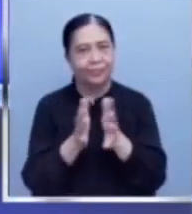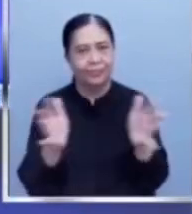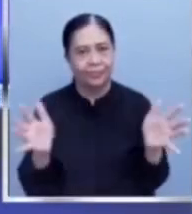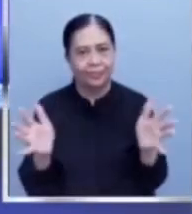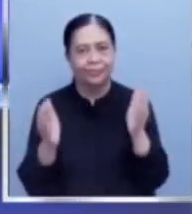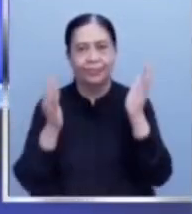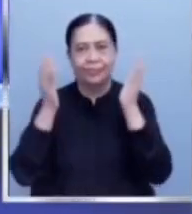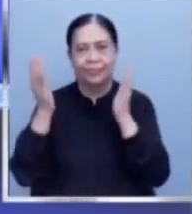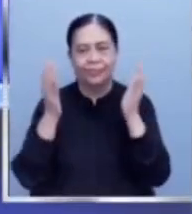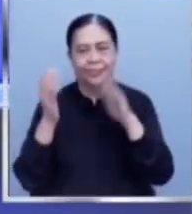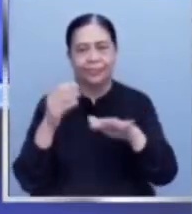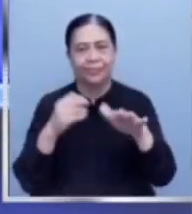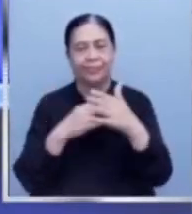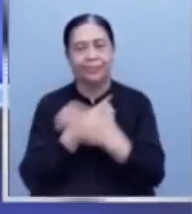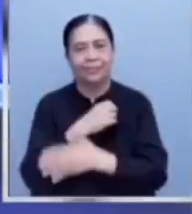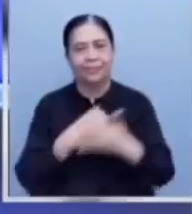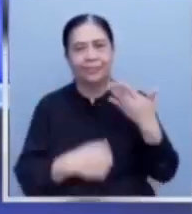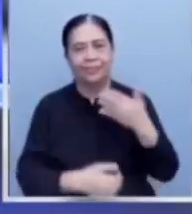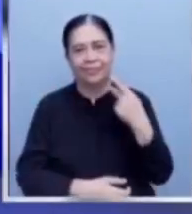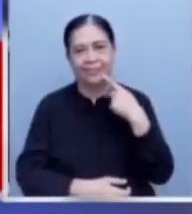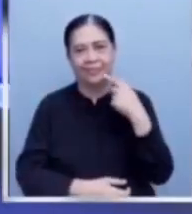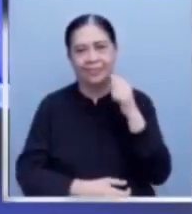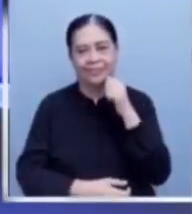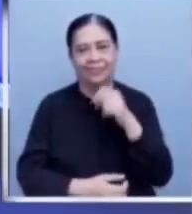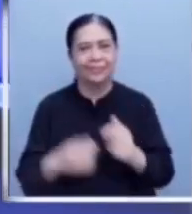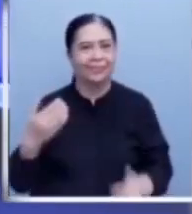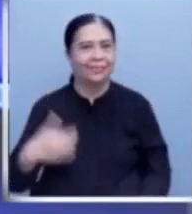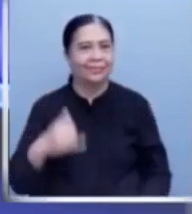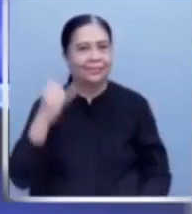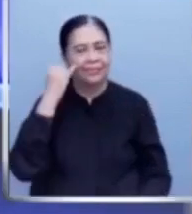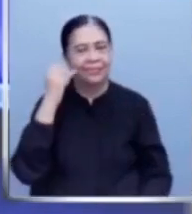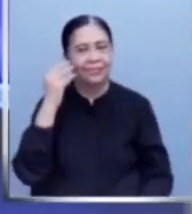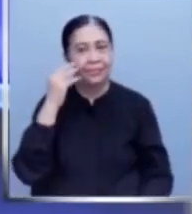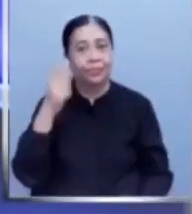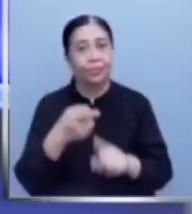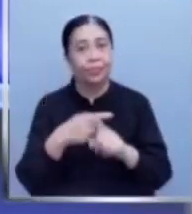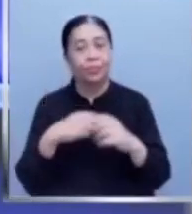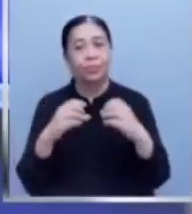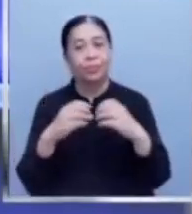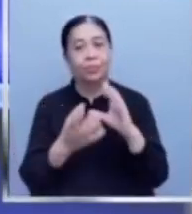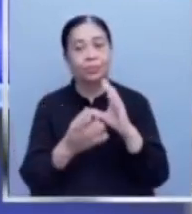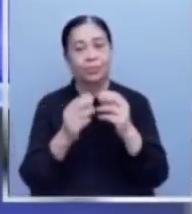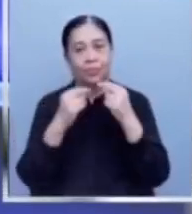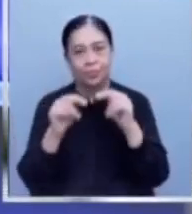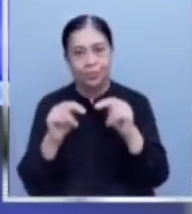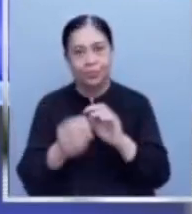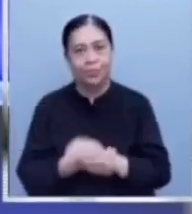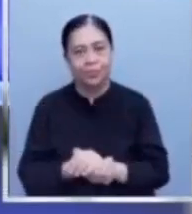paglilingkod sa bayan. Ako si Pia Arcangel. Ako po si Ivan Mayrina mula sa GMA Integrated